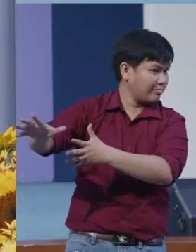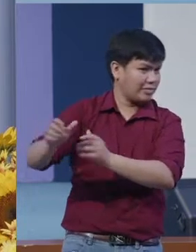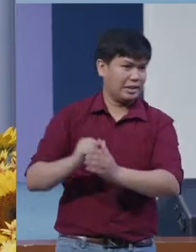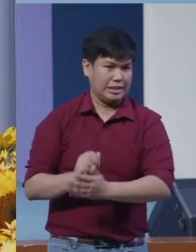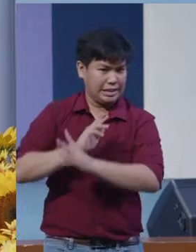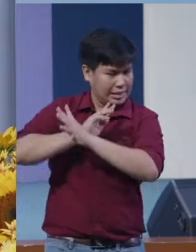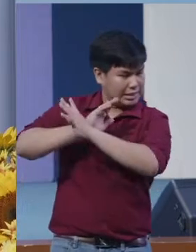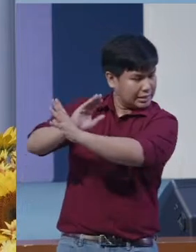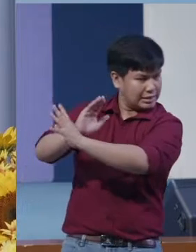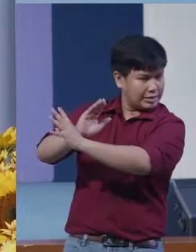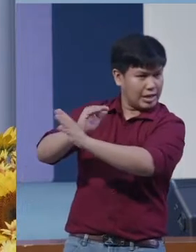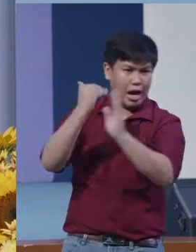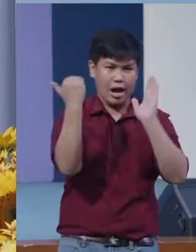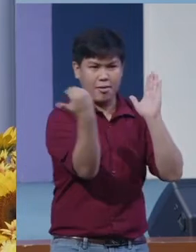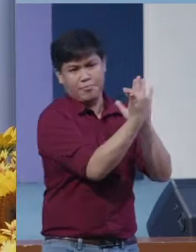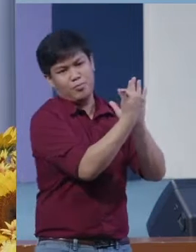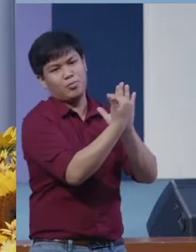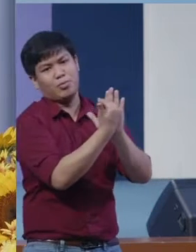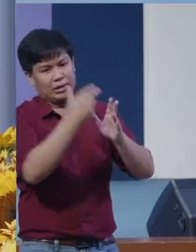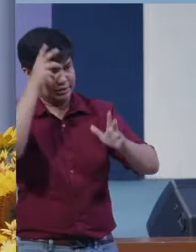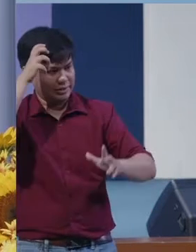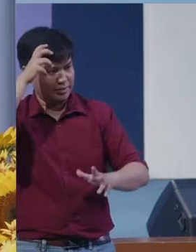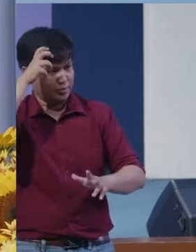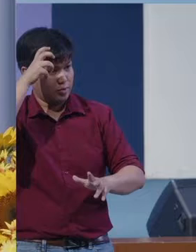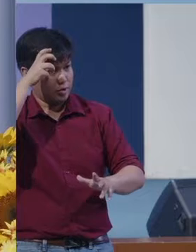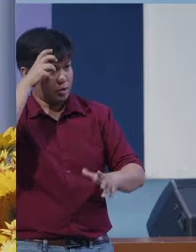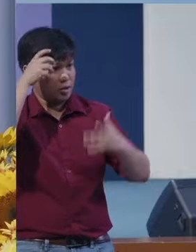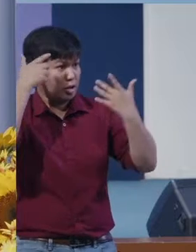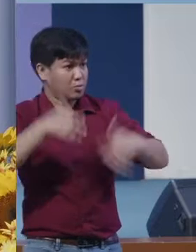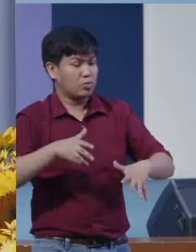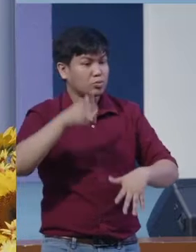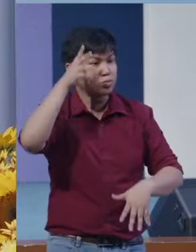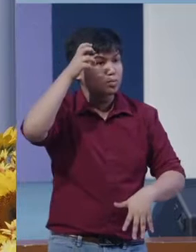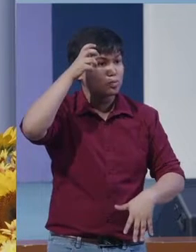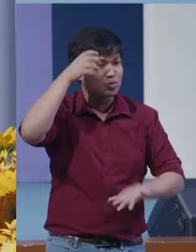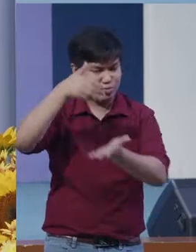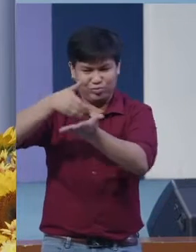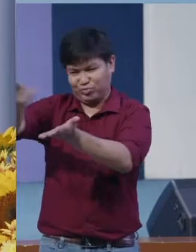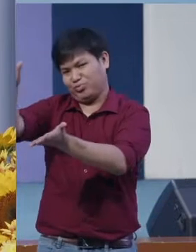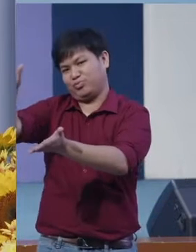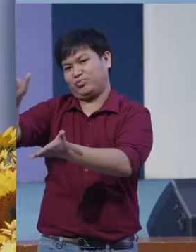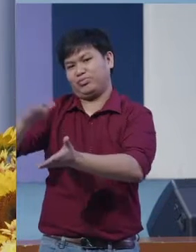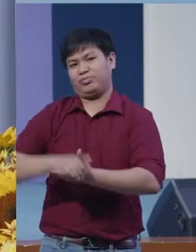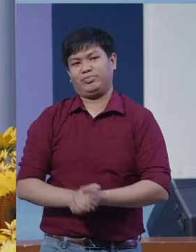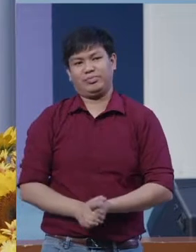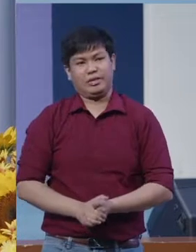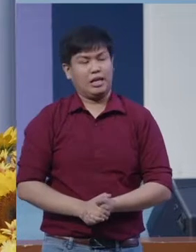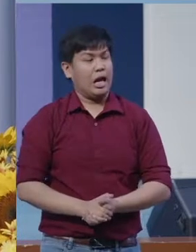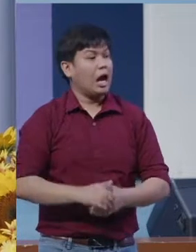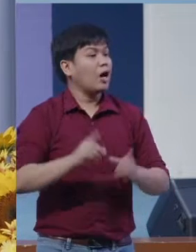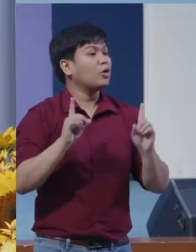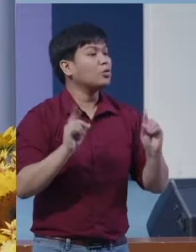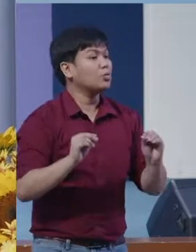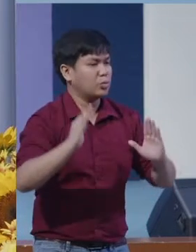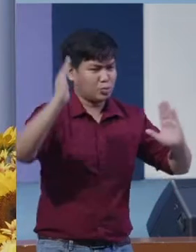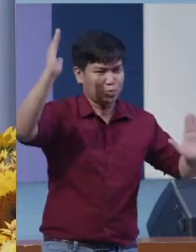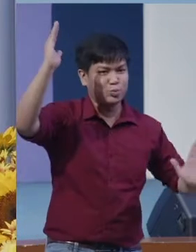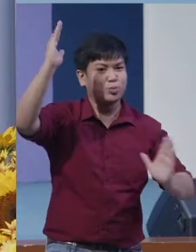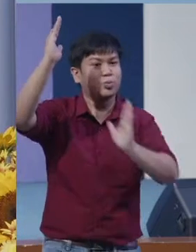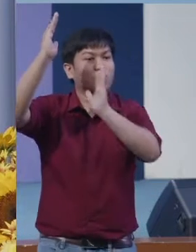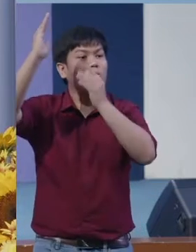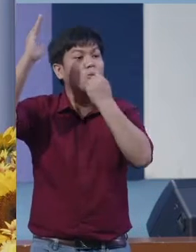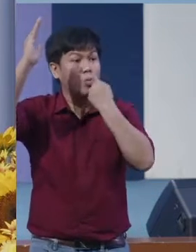the devil and he will flee from you. No? Draw near to God and he will